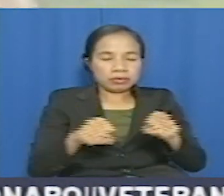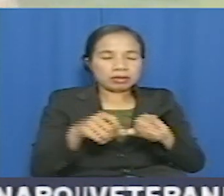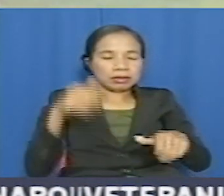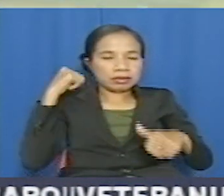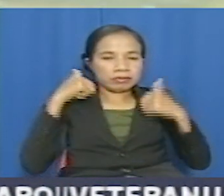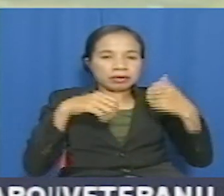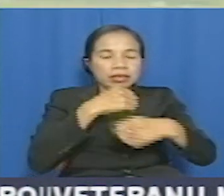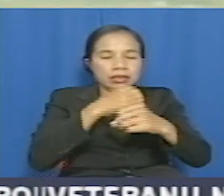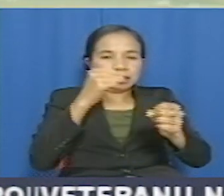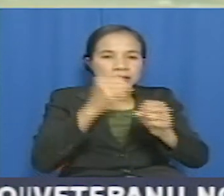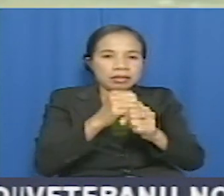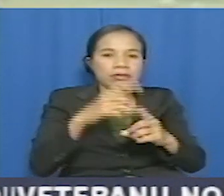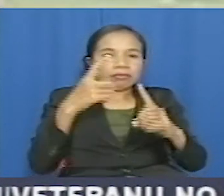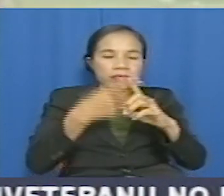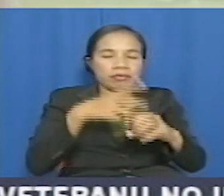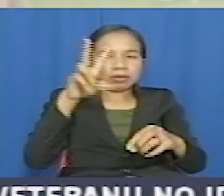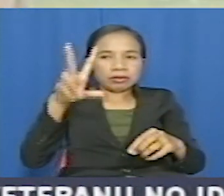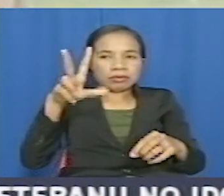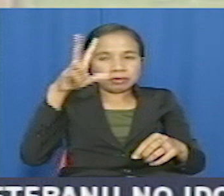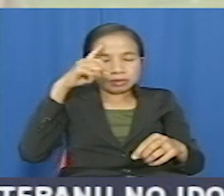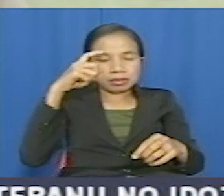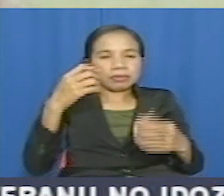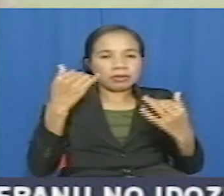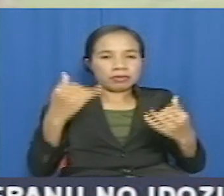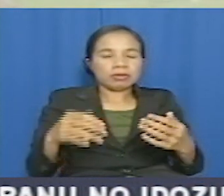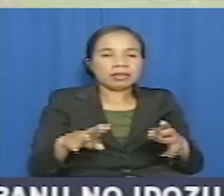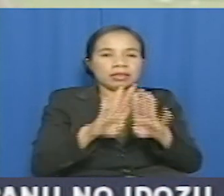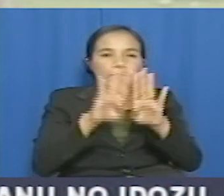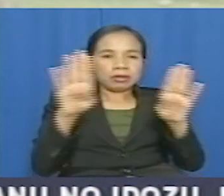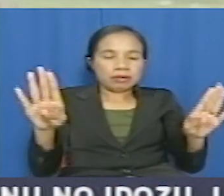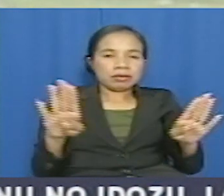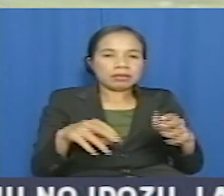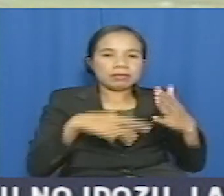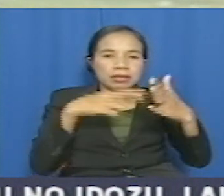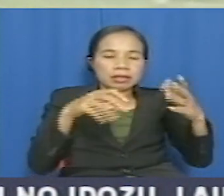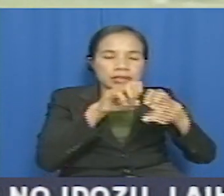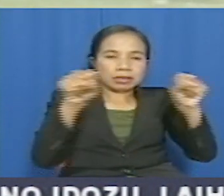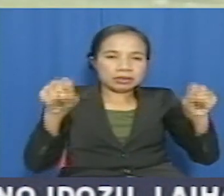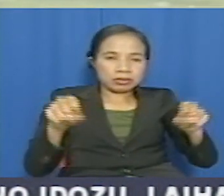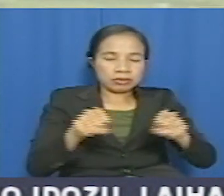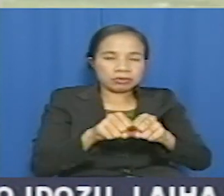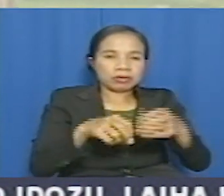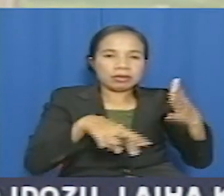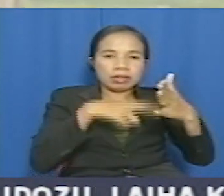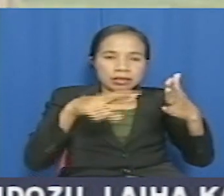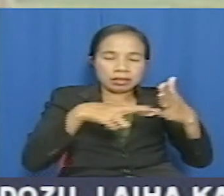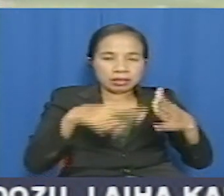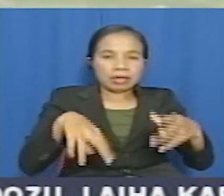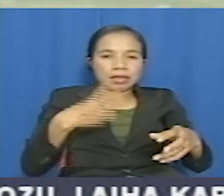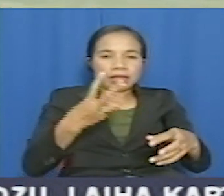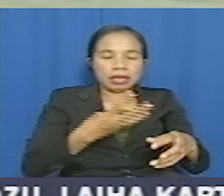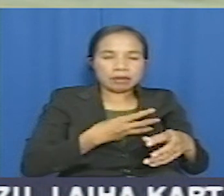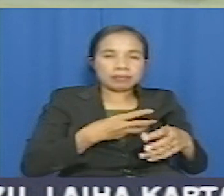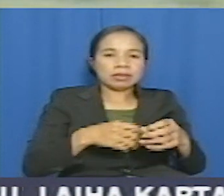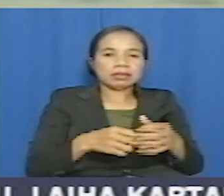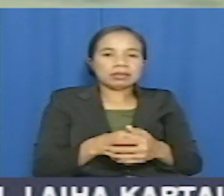sehalu dua kanti fulun toru ni larang. Tamane ohin abertura ba regulamentu suku, i regulamentu ne rasik mos. Kami se lori